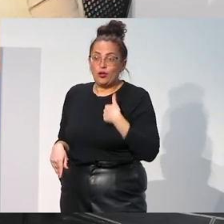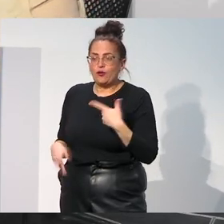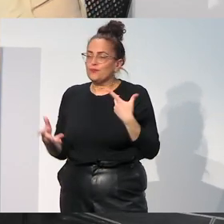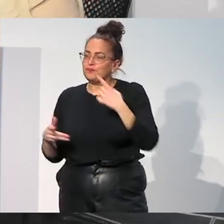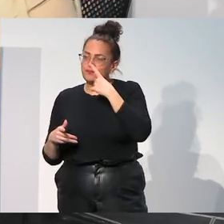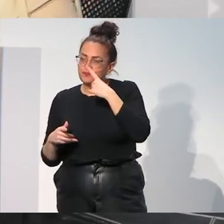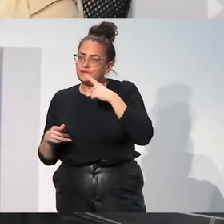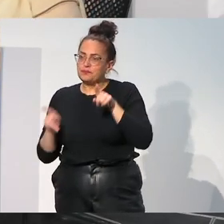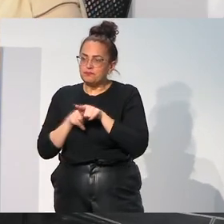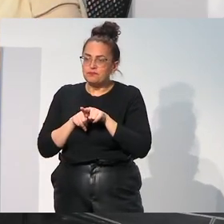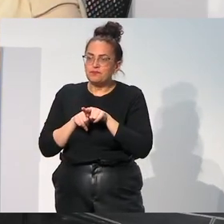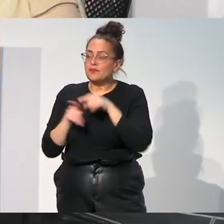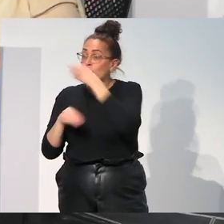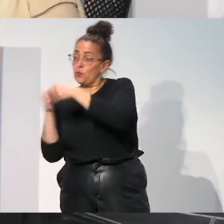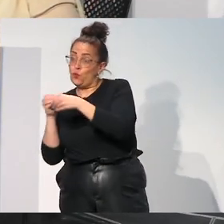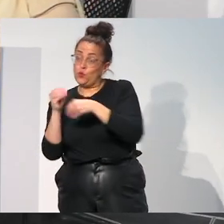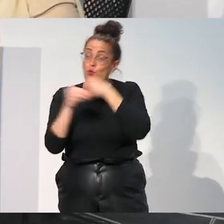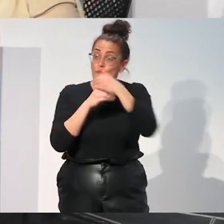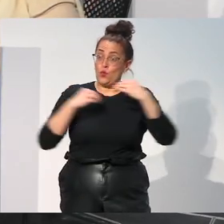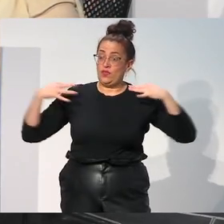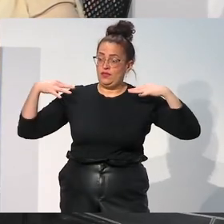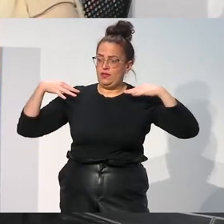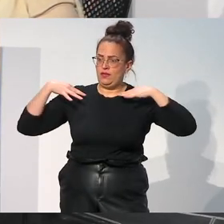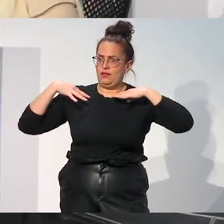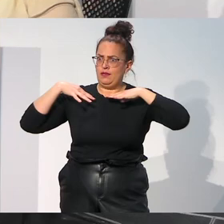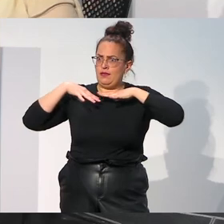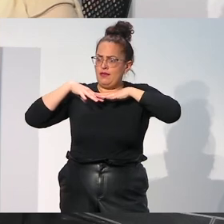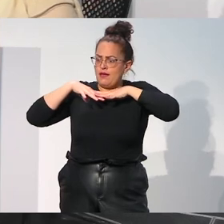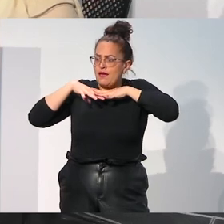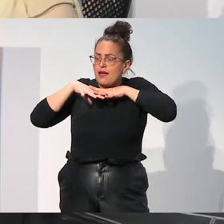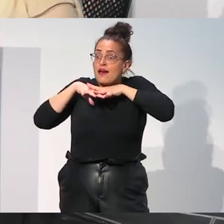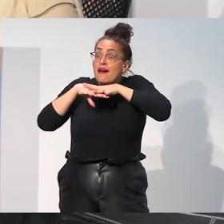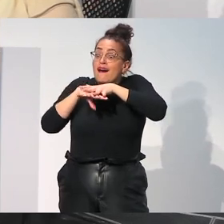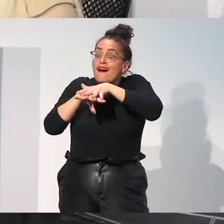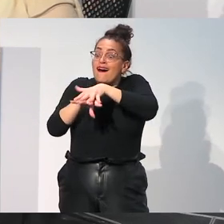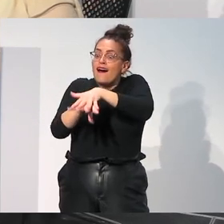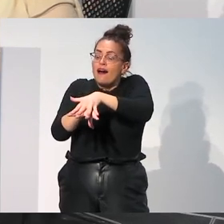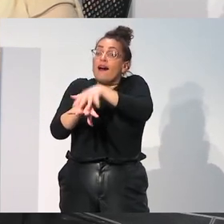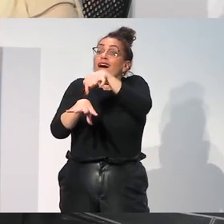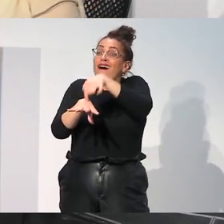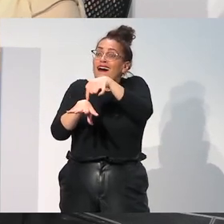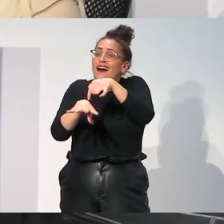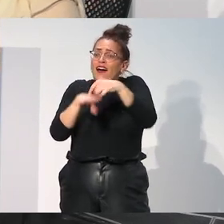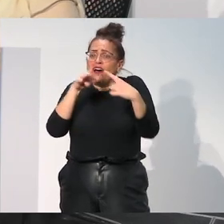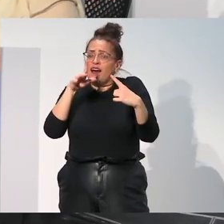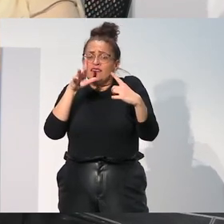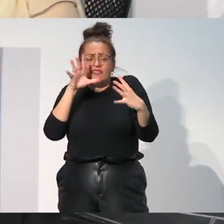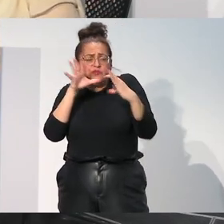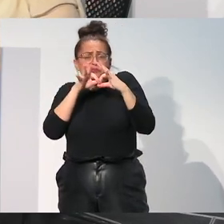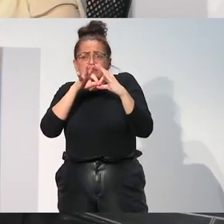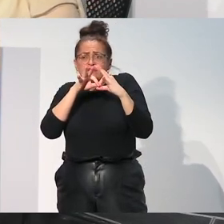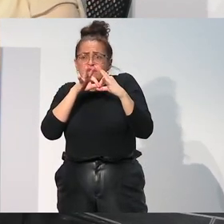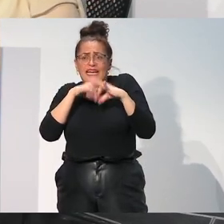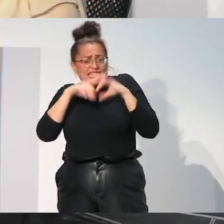une intersection entre leurs deux mondes, une zone de croisement dans laquelle ils vivaient en bonne intelligence. Ça me paraît